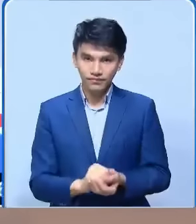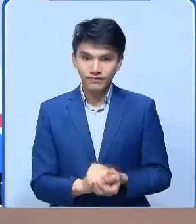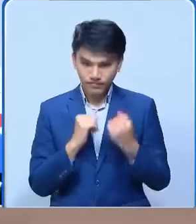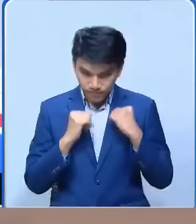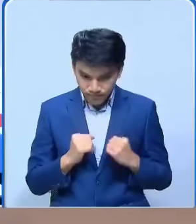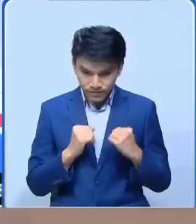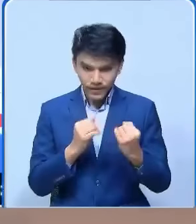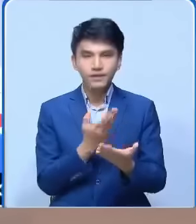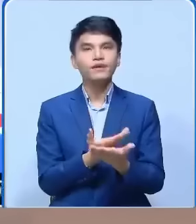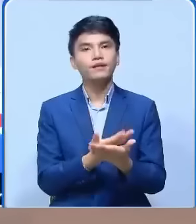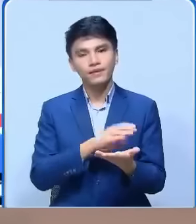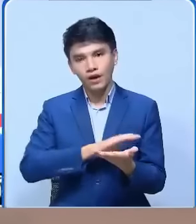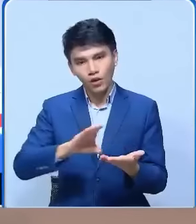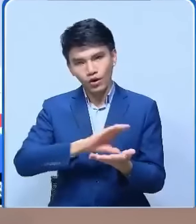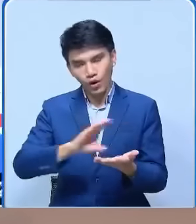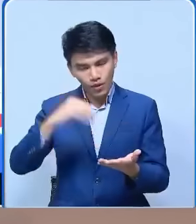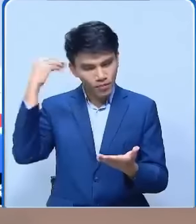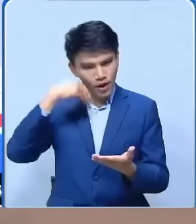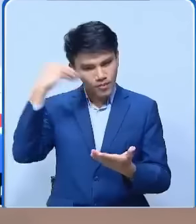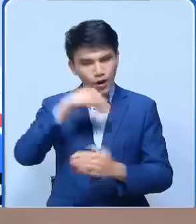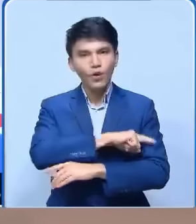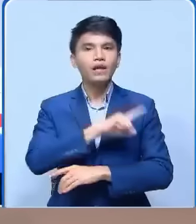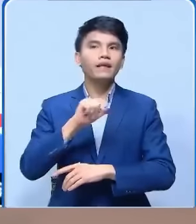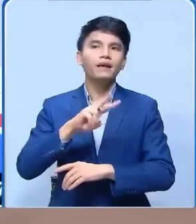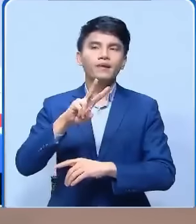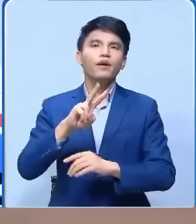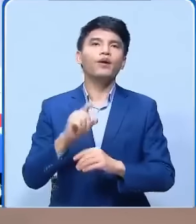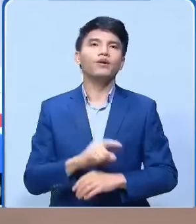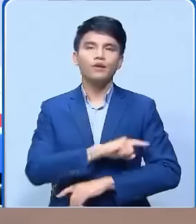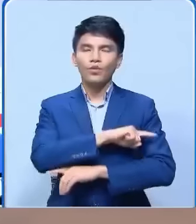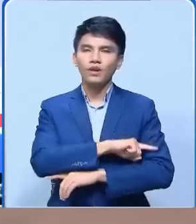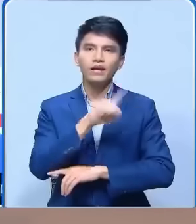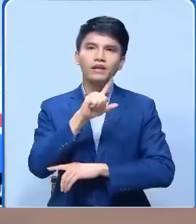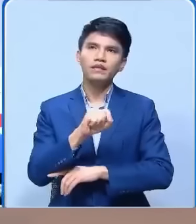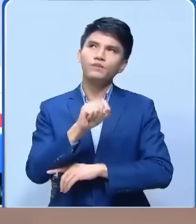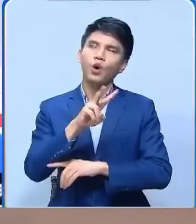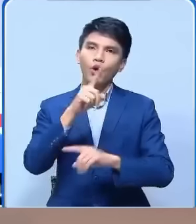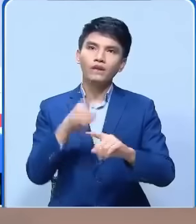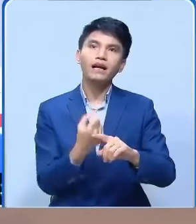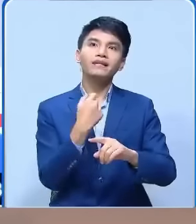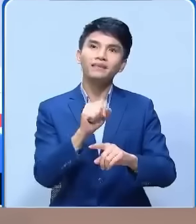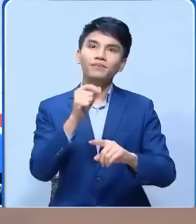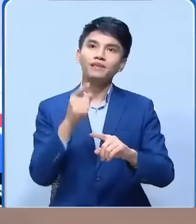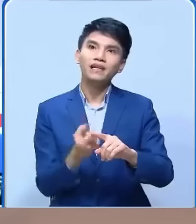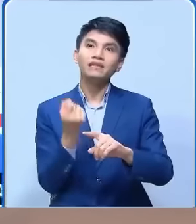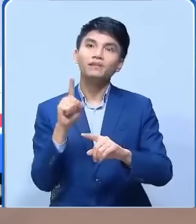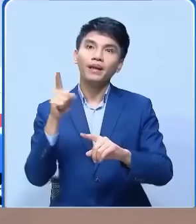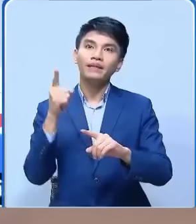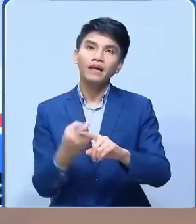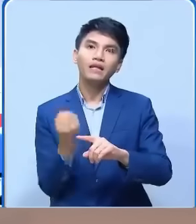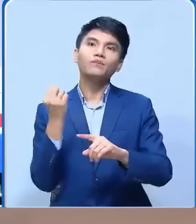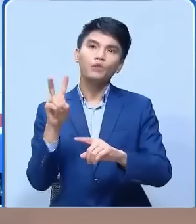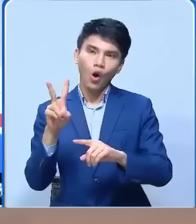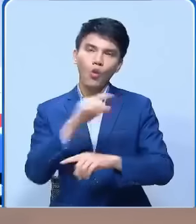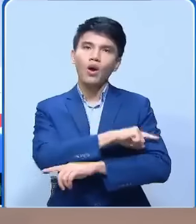ายามจะโอนให้ท่านทุกวันที่22อีกทั้งหมด3ครั้ง22ตุลาคม22พฤศจิกายนและ22ธันว